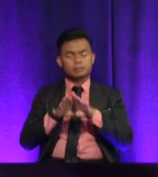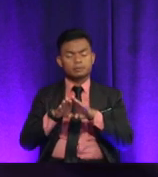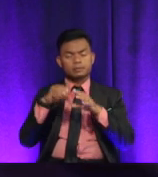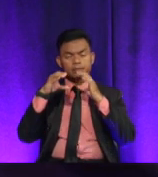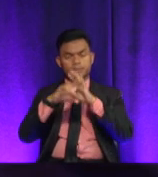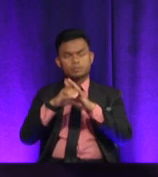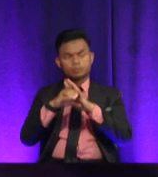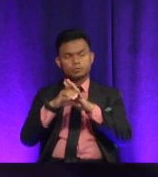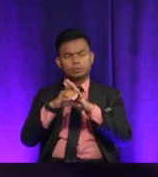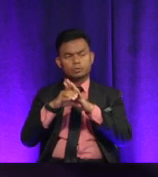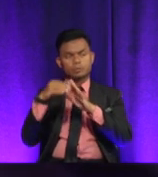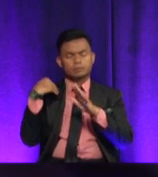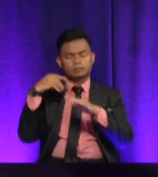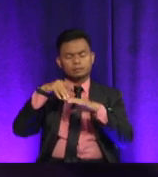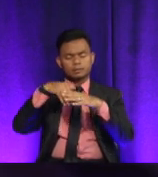Oke